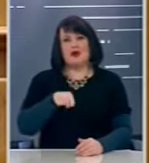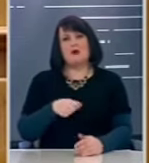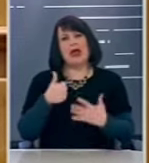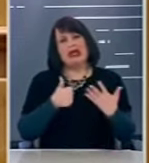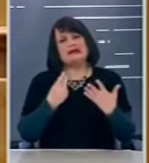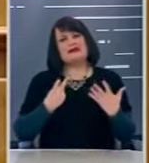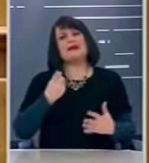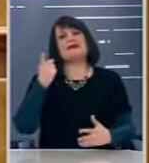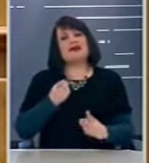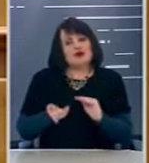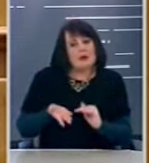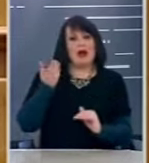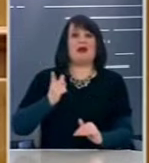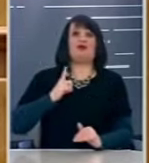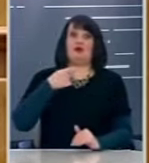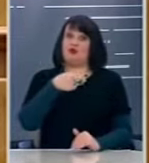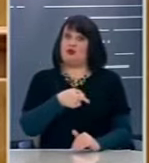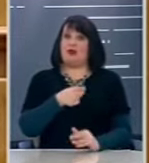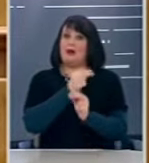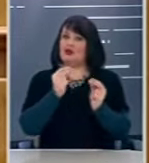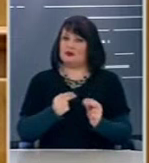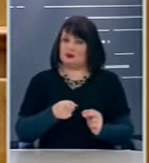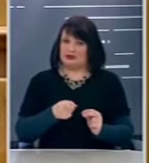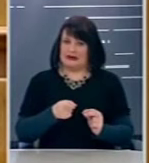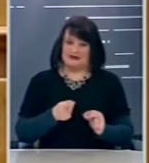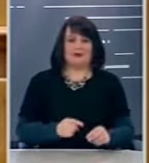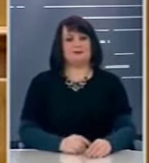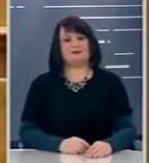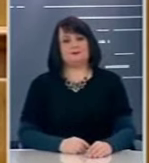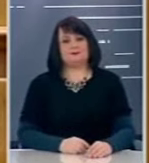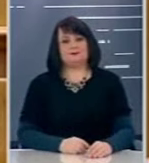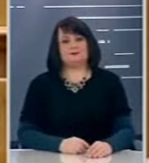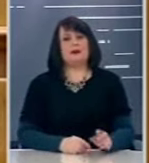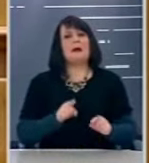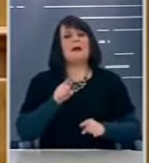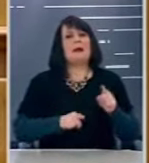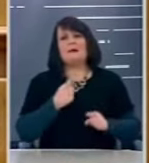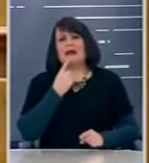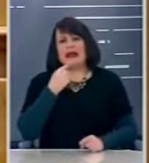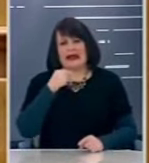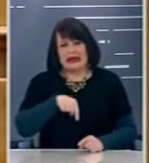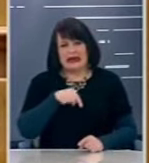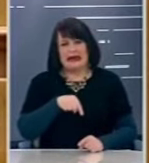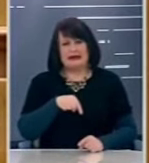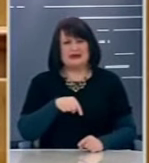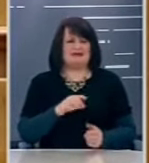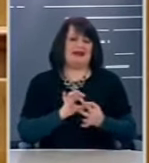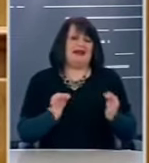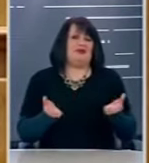0,6-0,7% πάνω από τις προβλέψεις. Ξέρετε, αυτά που για κάποιους σε αυτήν την αίθουσα είναι ψηλά